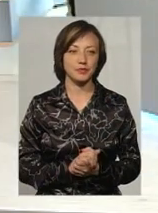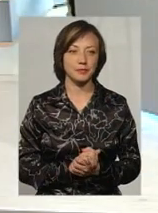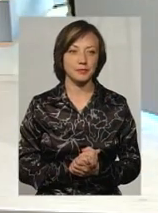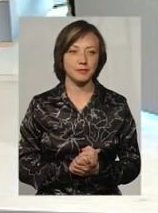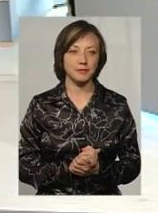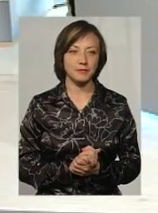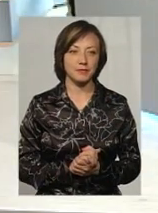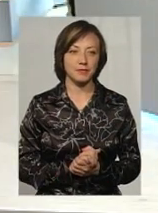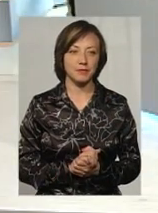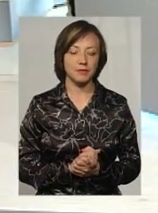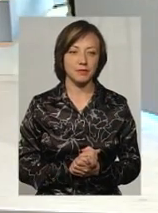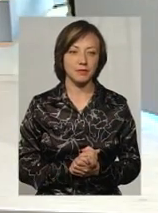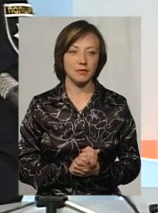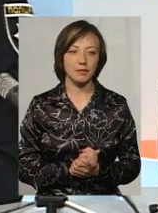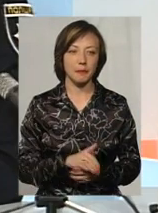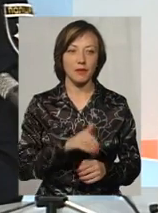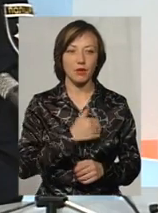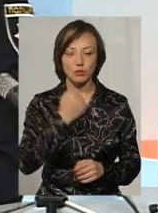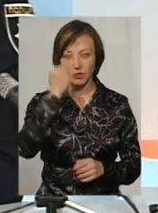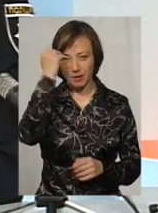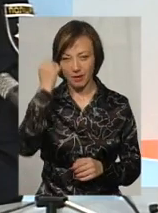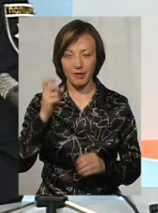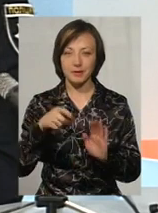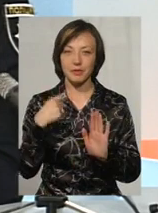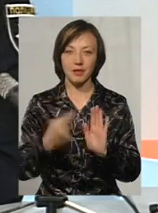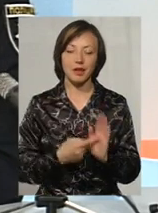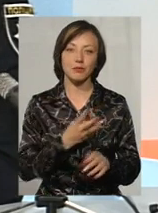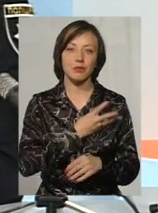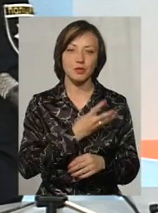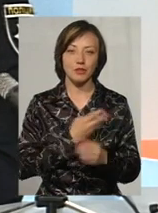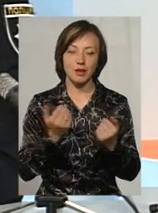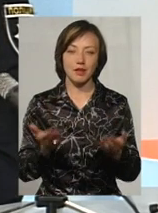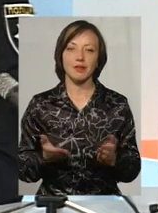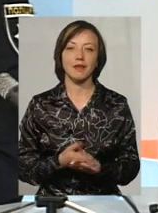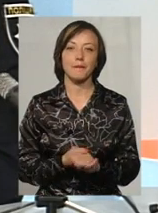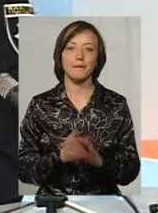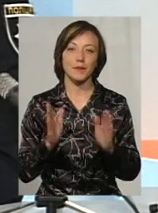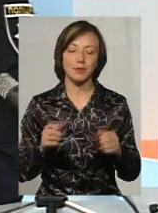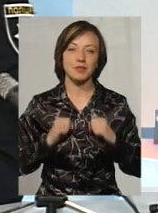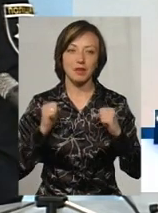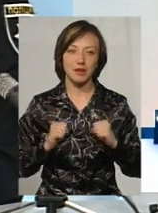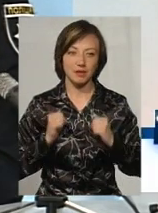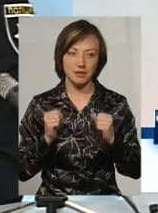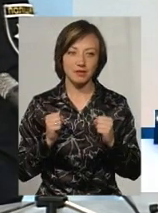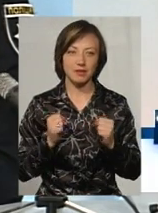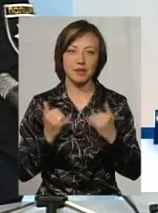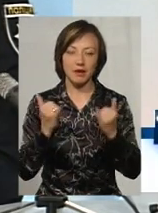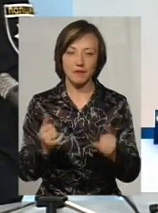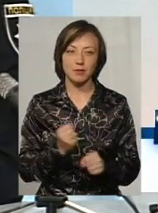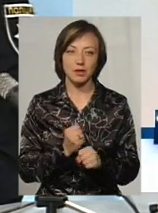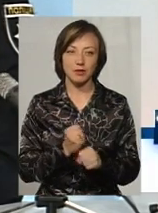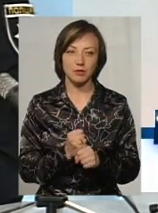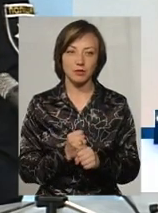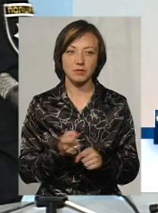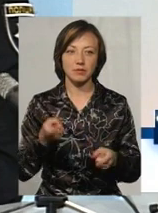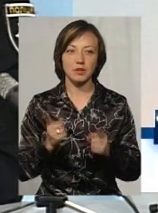слово. Я хочу подякувати навіть не за запитання, а за побажання. Ми будемо старатися, і для вас ми